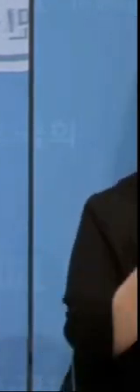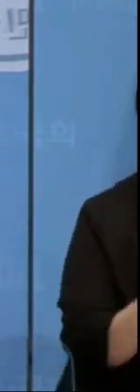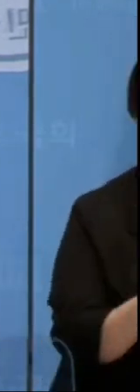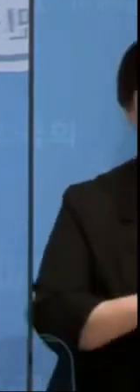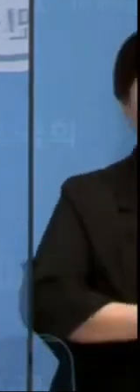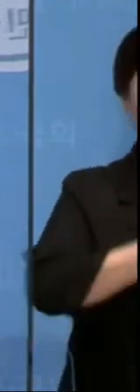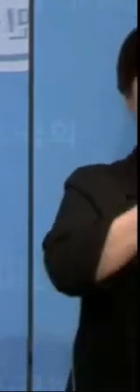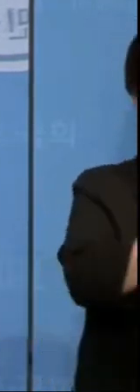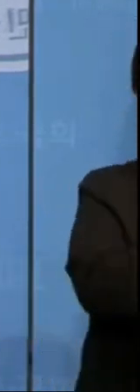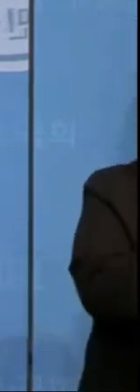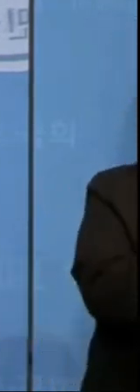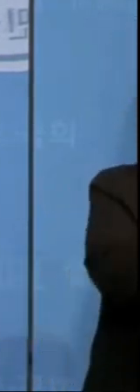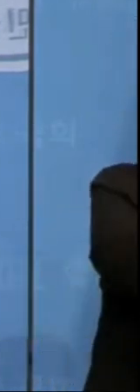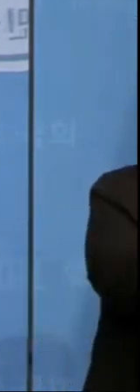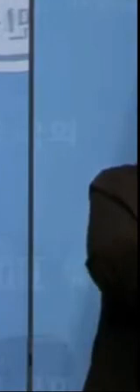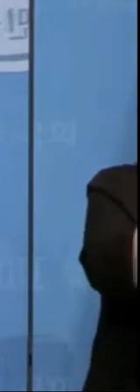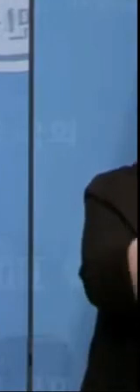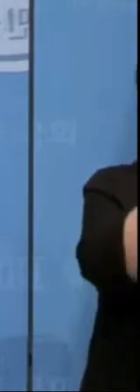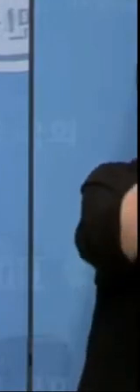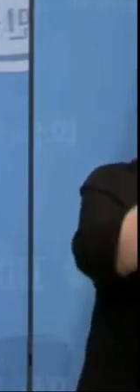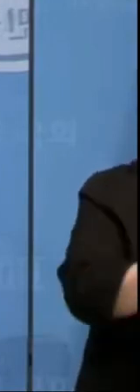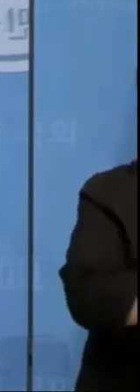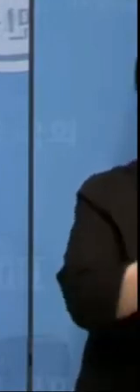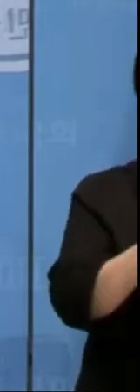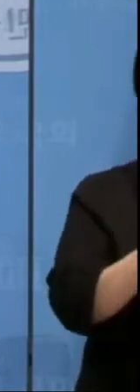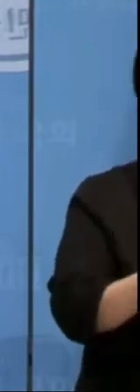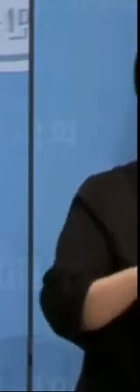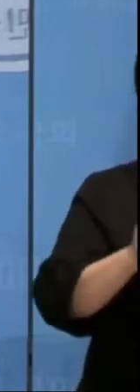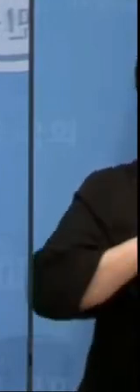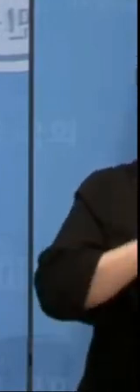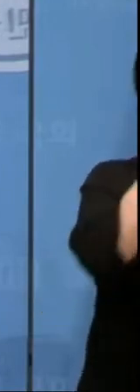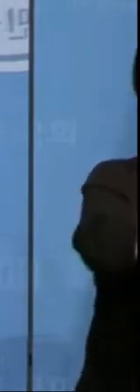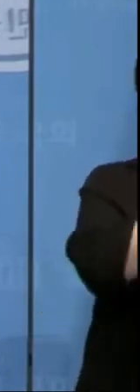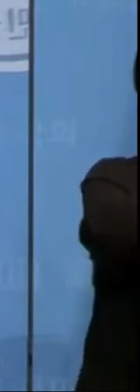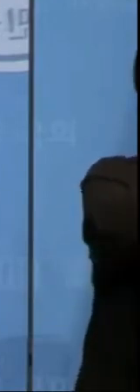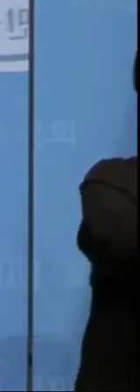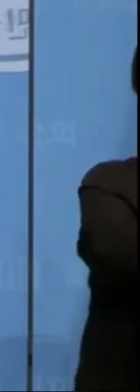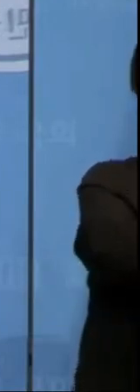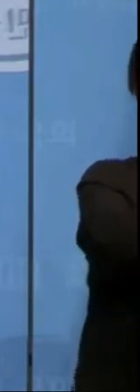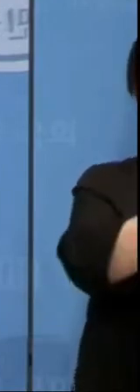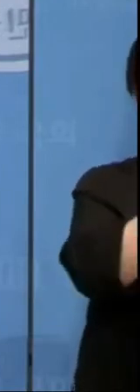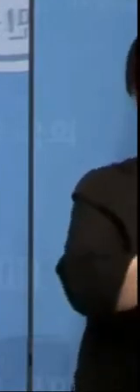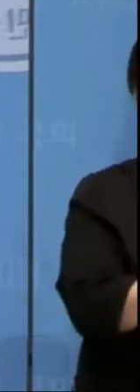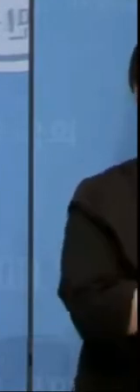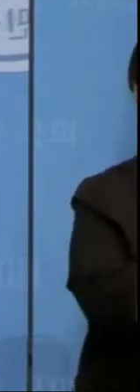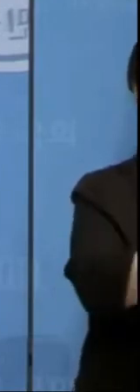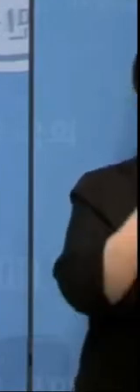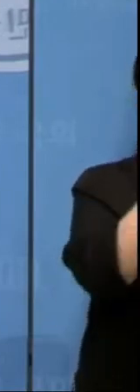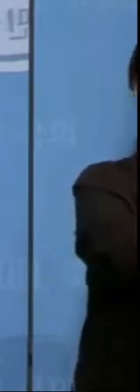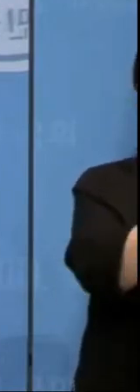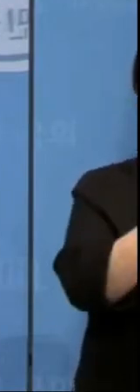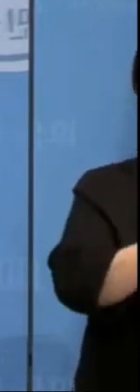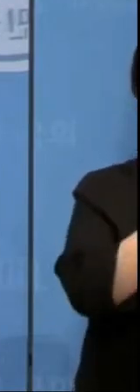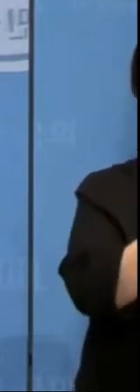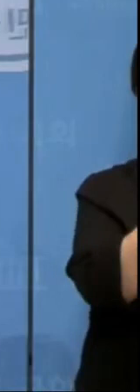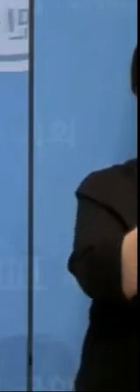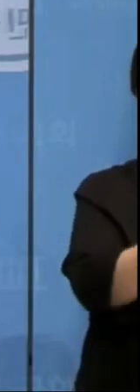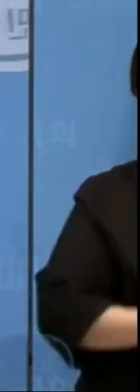안녕하세요. 정의당 대변인 오현주입니다. 오늘은 육군훈련소 과잉 방역 지침 관련해서